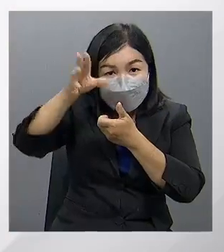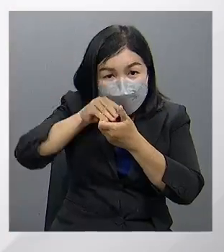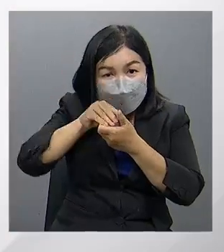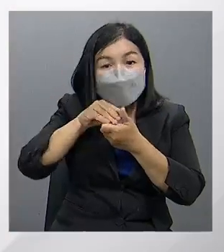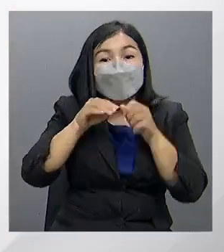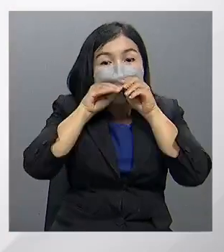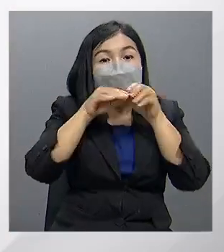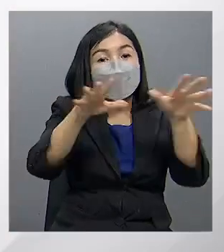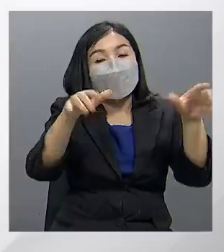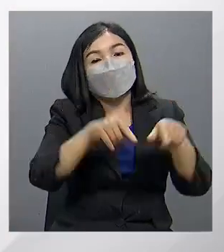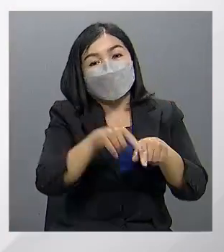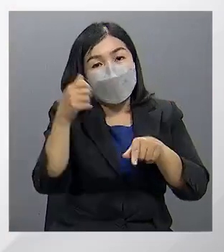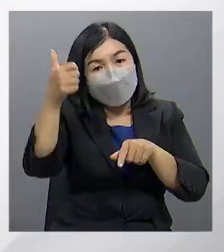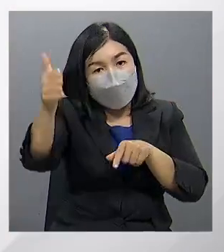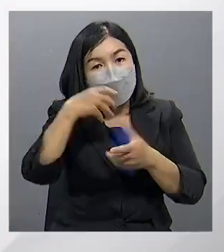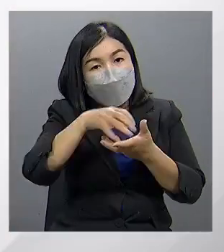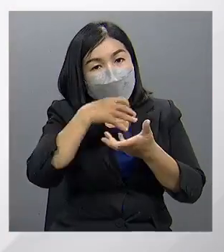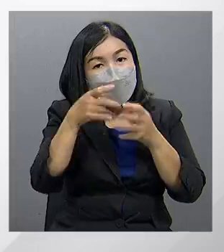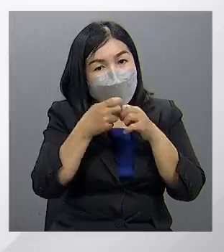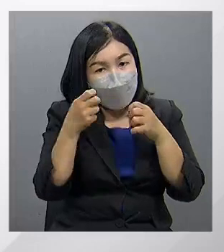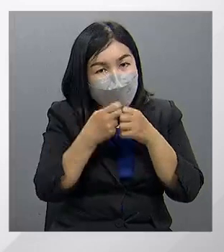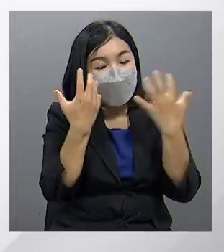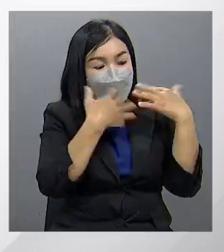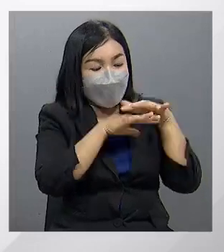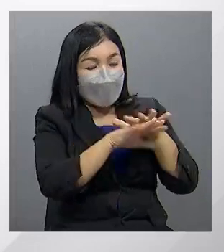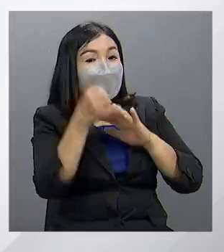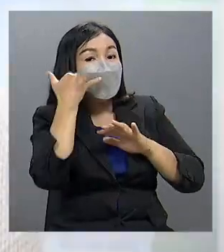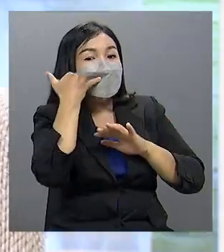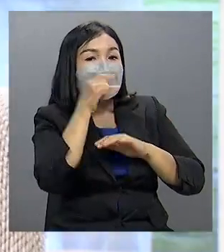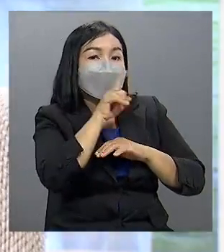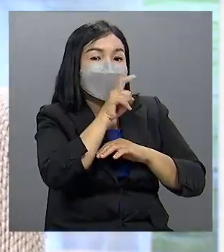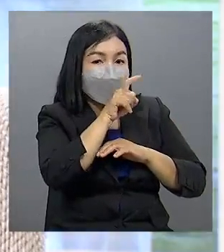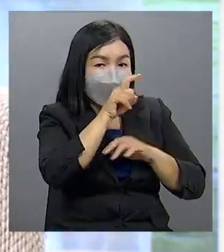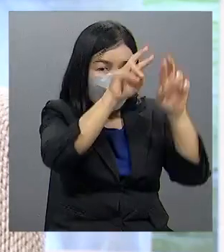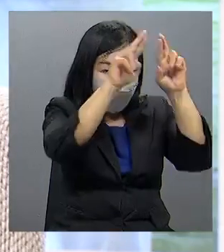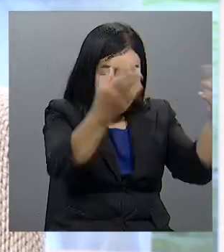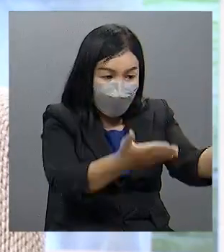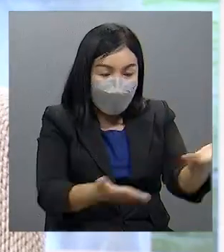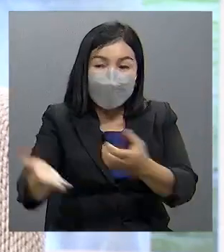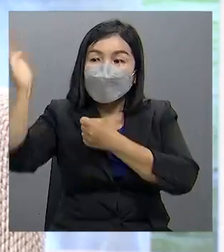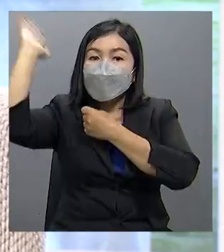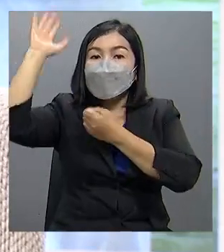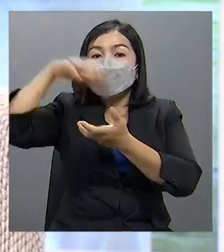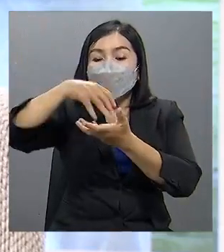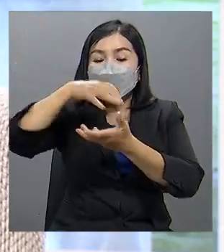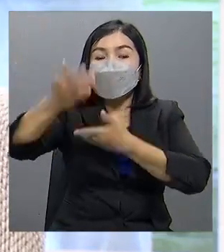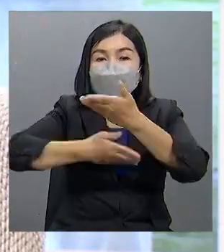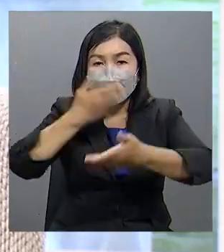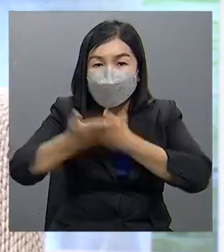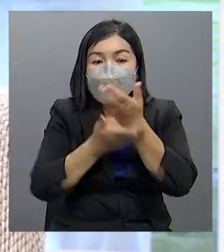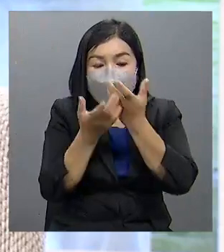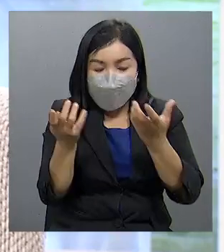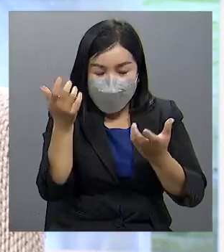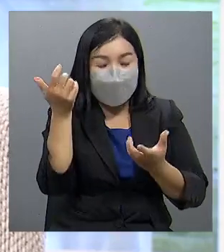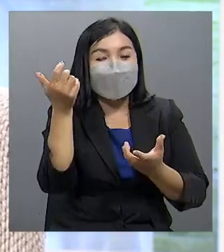ทีมงานเรารอรับเรื่องอยู่แล้วก็ให้วันใหม่ Variety ของเราเป็นพื้นที่อีกหนึ่งพื้นที่แห่งการแบ่งปันสำหรับคุณผู้ชมที่ได้รับผลกระ